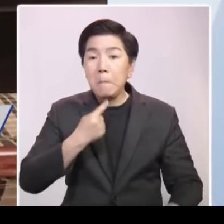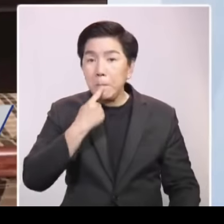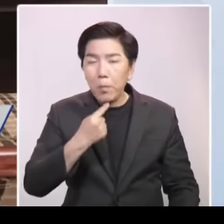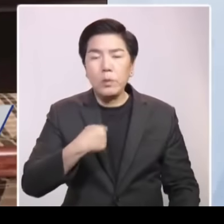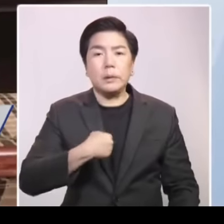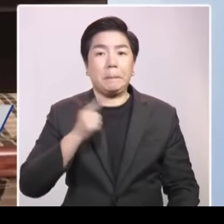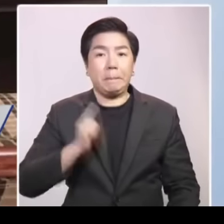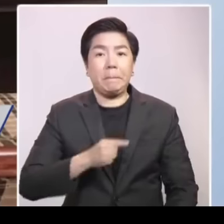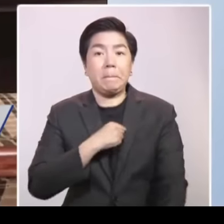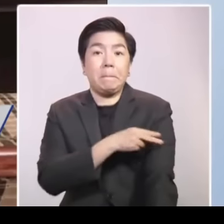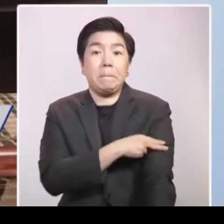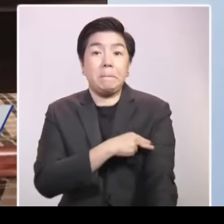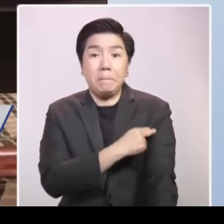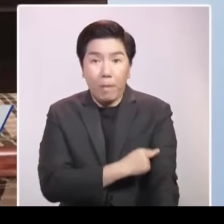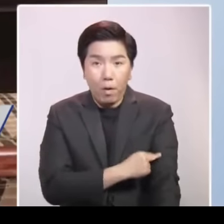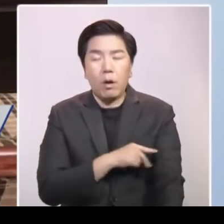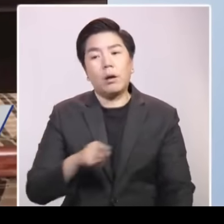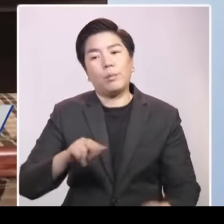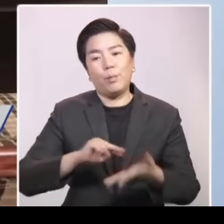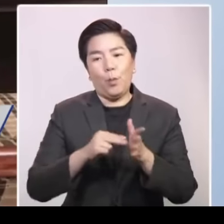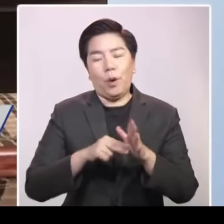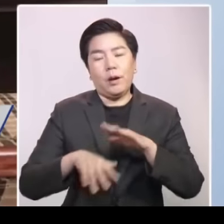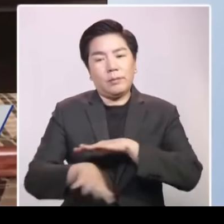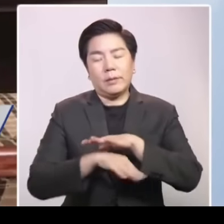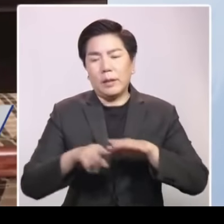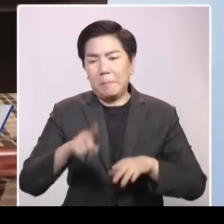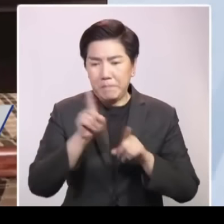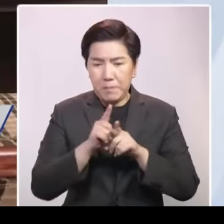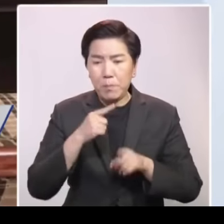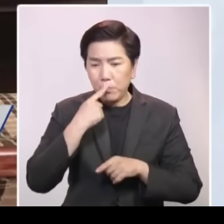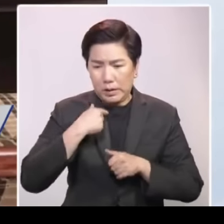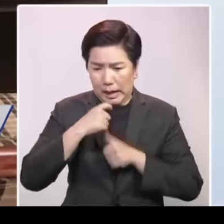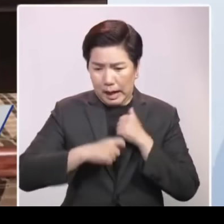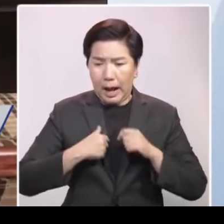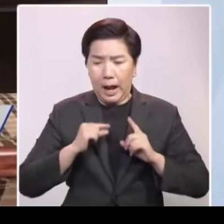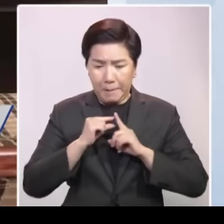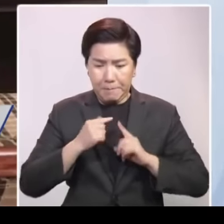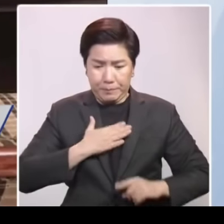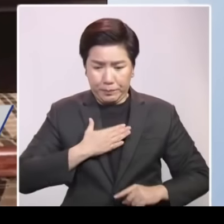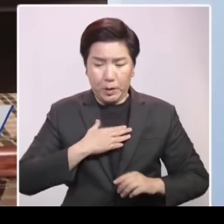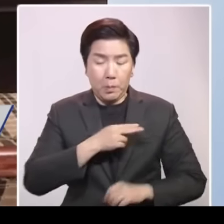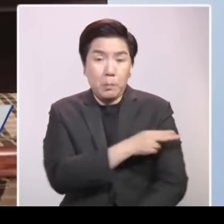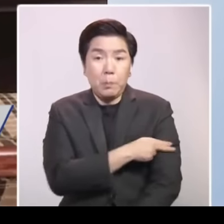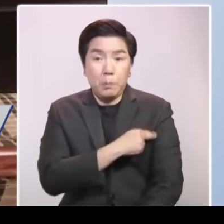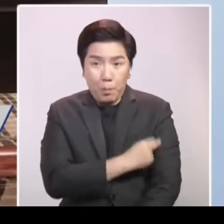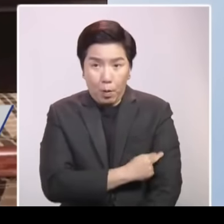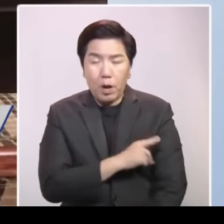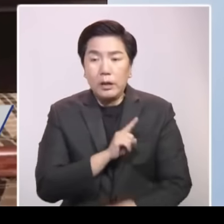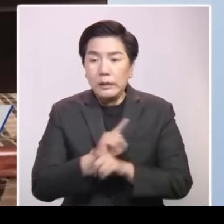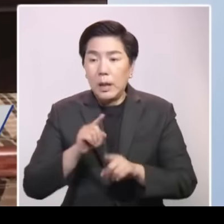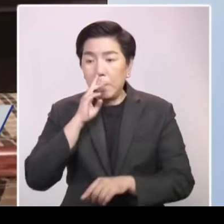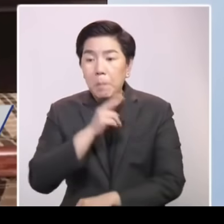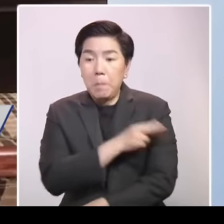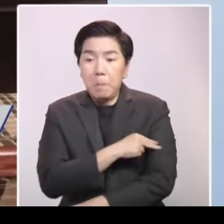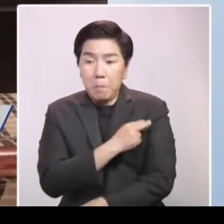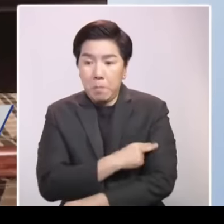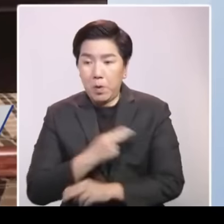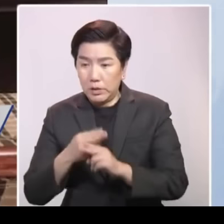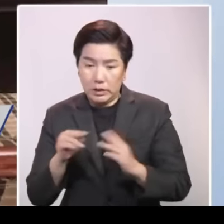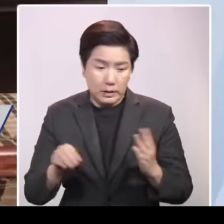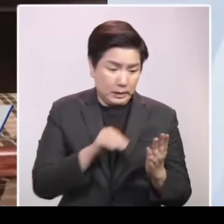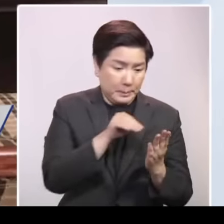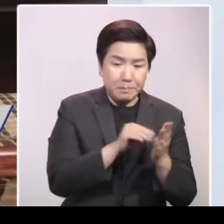คือหลักฐานยืนยันสำคัญว่าเค้ามีการพูดว่าตัวเองเนี่ยคือหมอนะคือถ้าเป็นหมอแล้วไม่มีการขึ้นทะเบียนก็ถือว่าเป็นหมอ